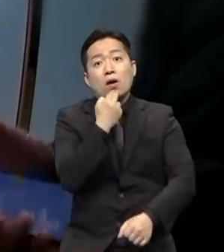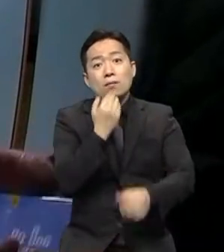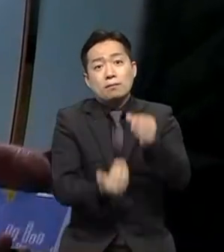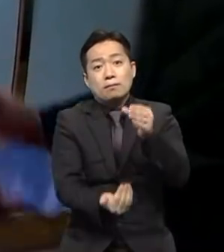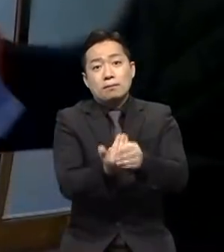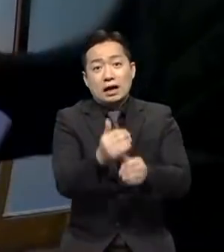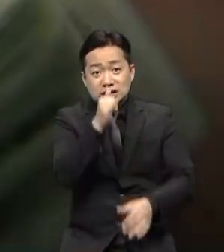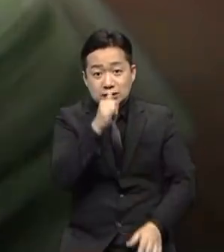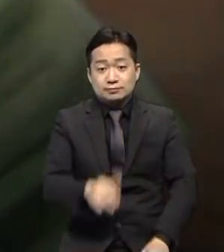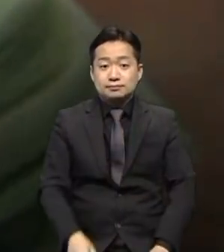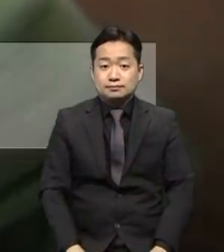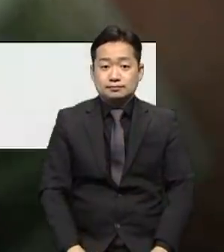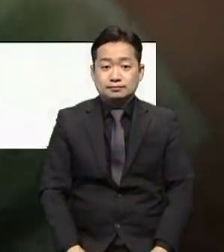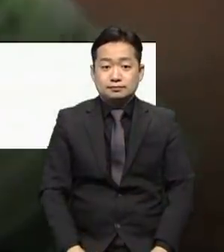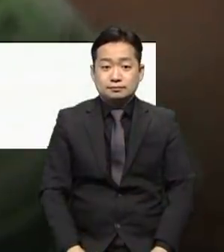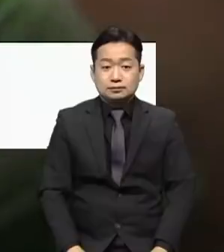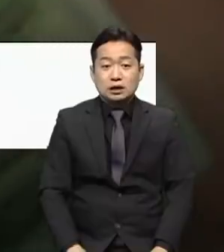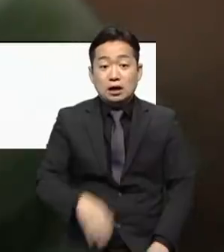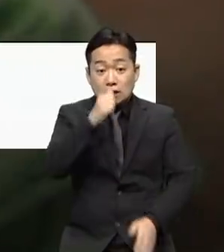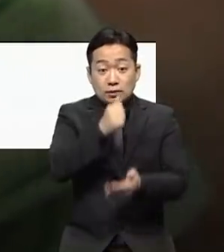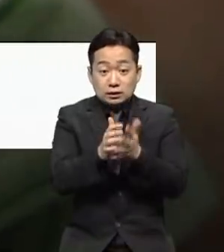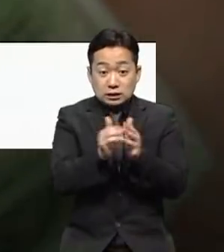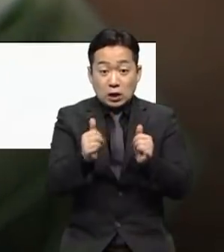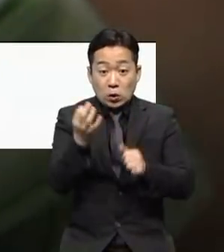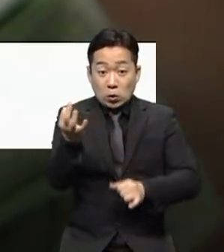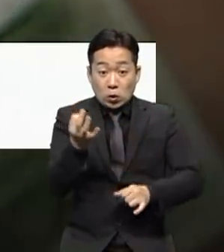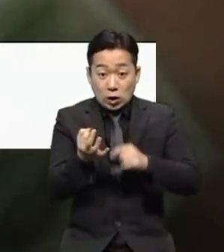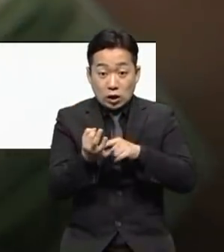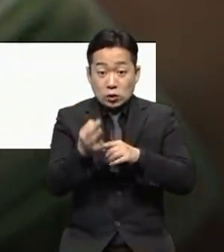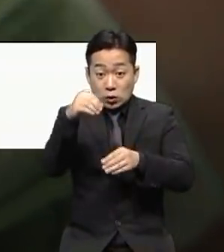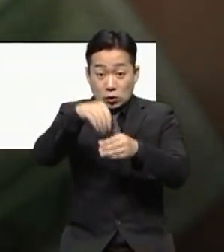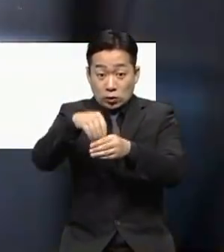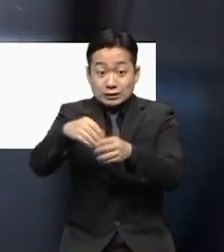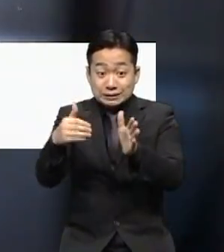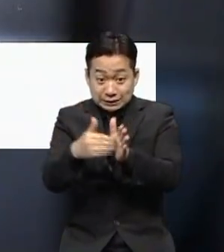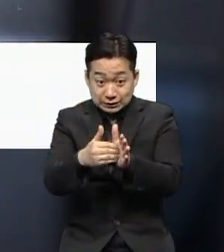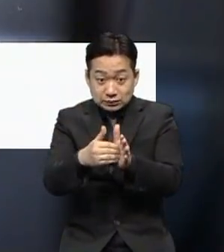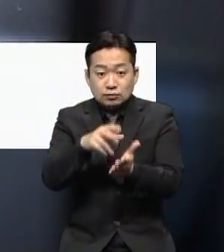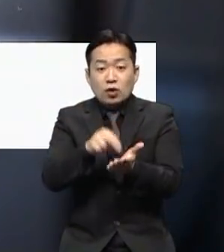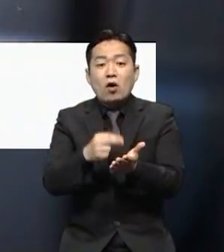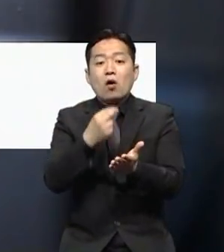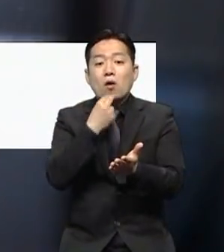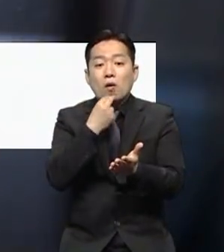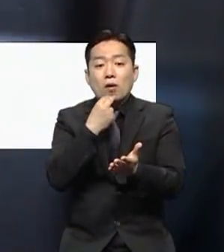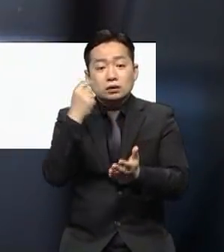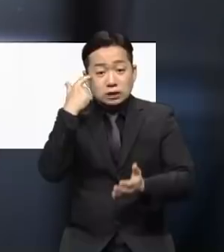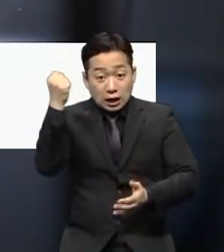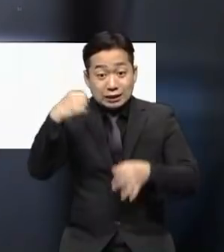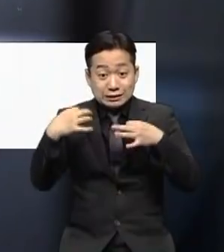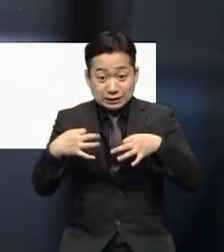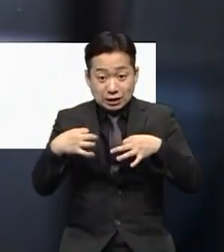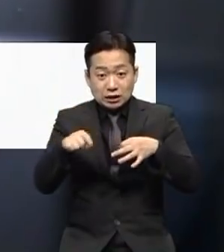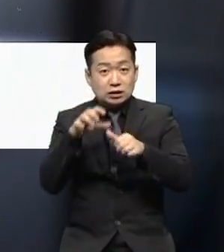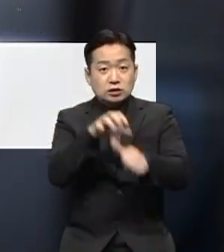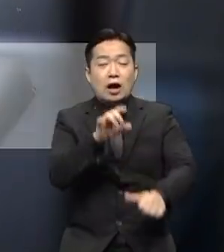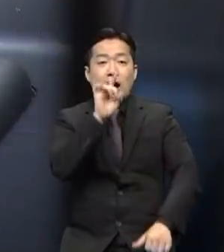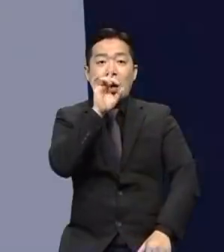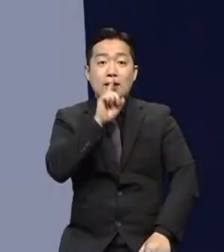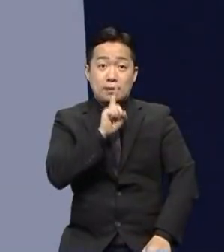벌어집니다. 범인이 자기 손에 들어있는 돈을 입금한 거기 때문에 문제가 없다고 해석해서 은행들이 안